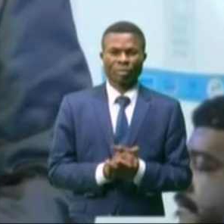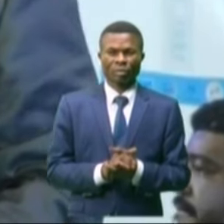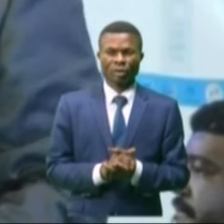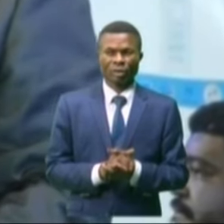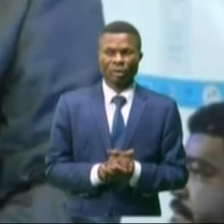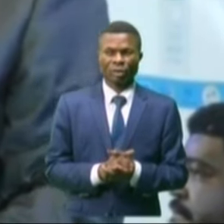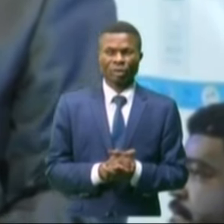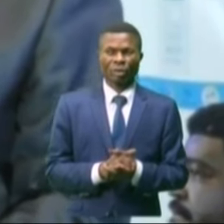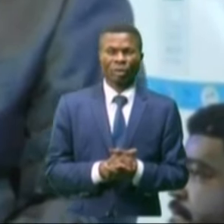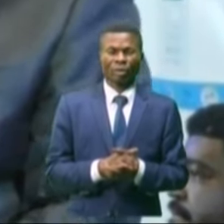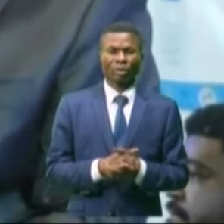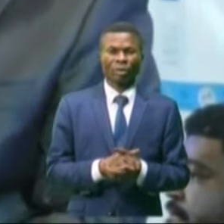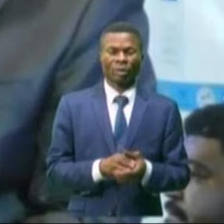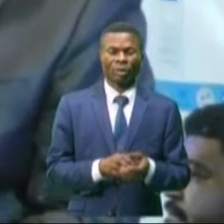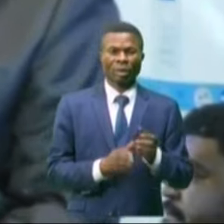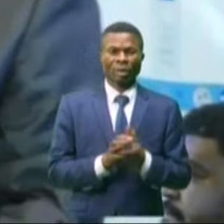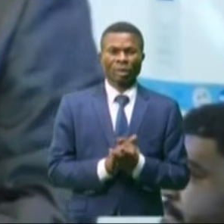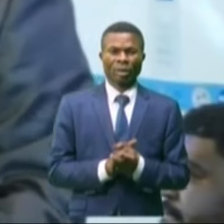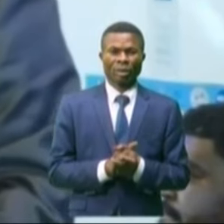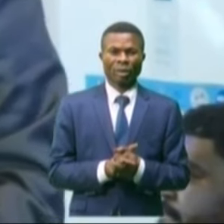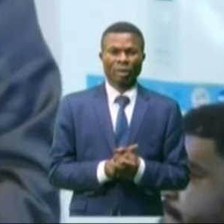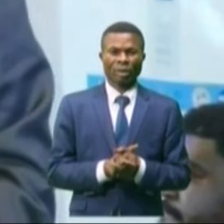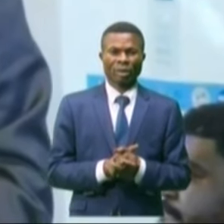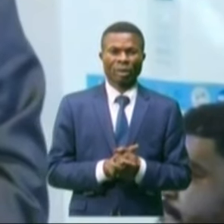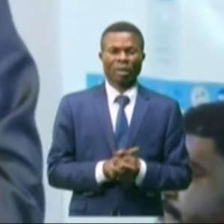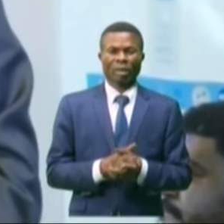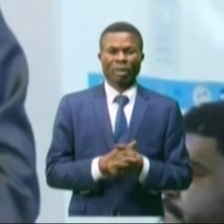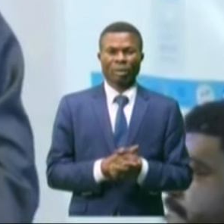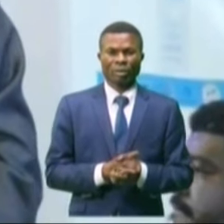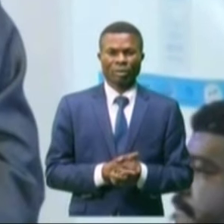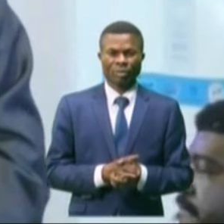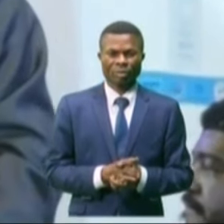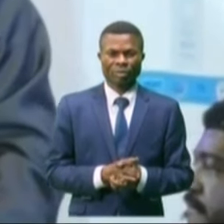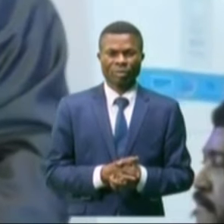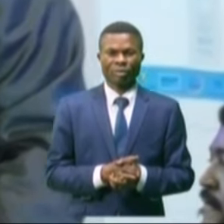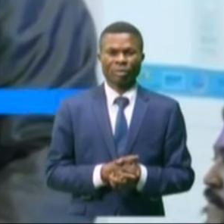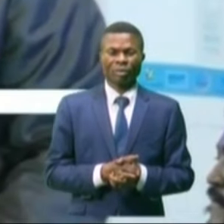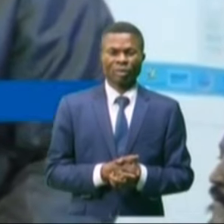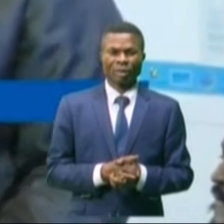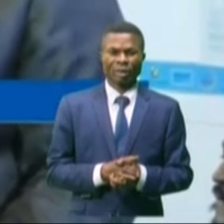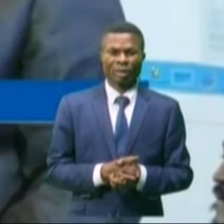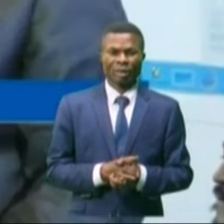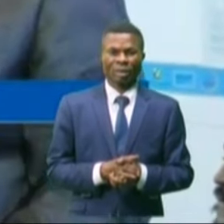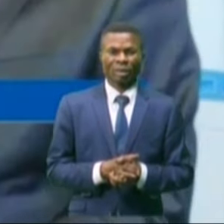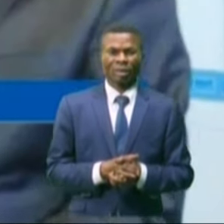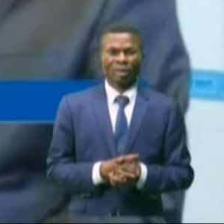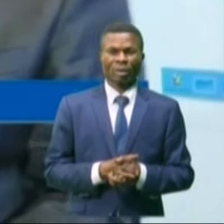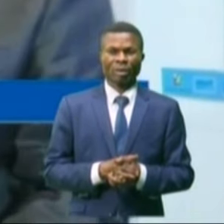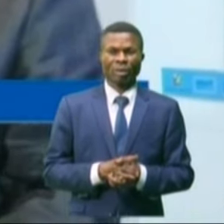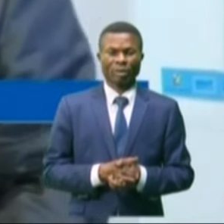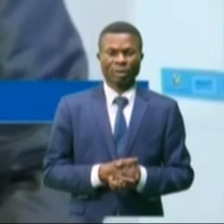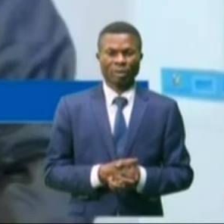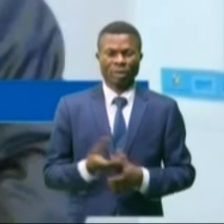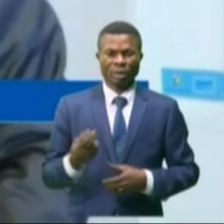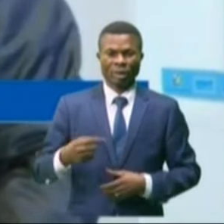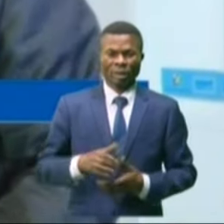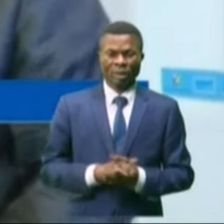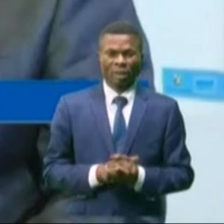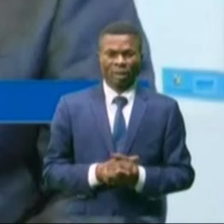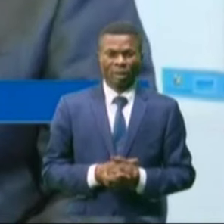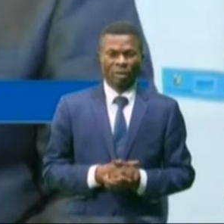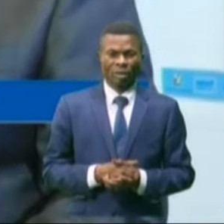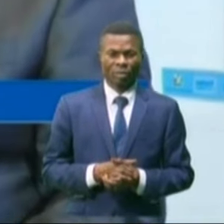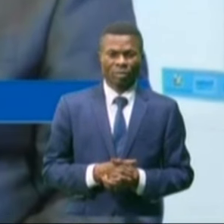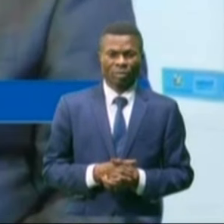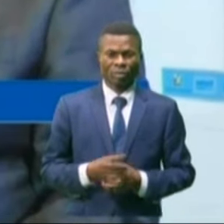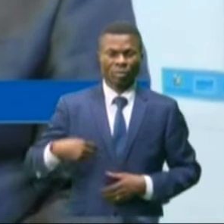prébudgétaires constituent une étape essentielle de l'élaboration du budget. Nous avons retenu que